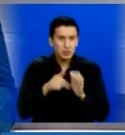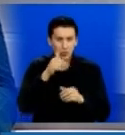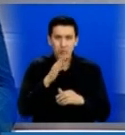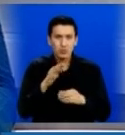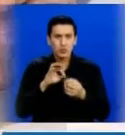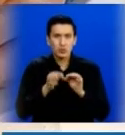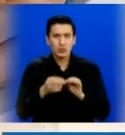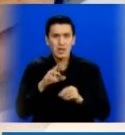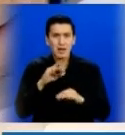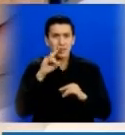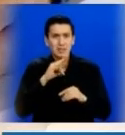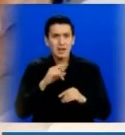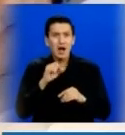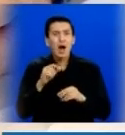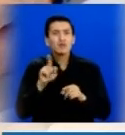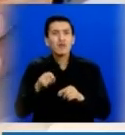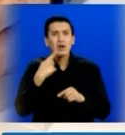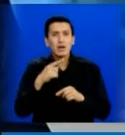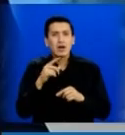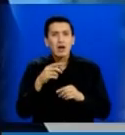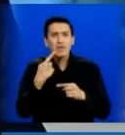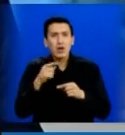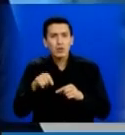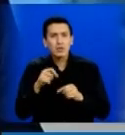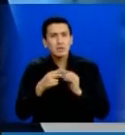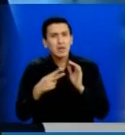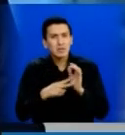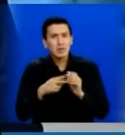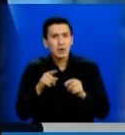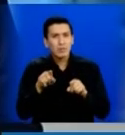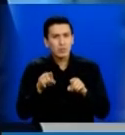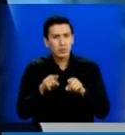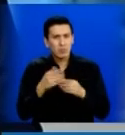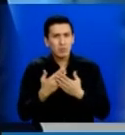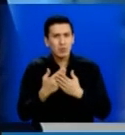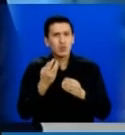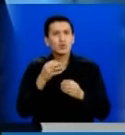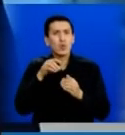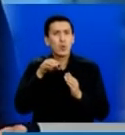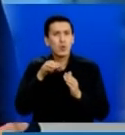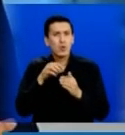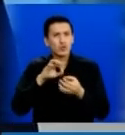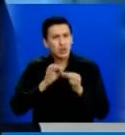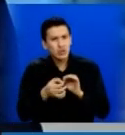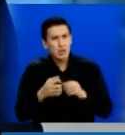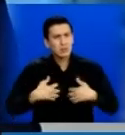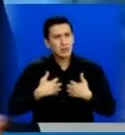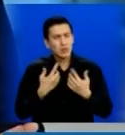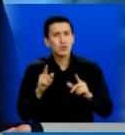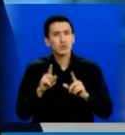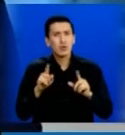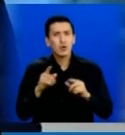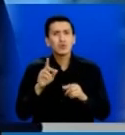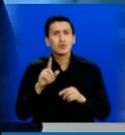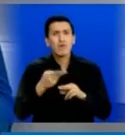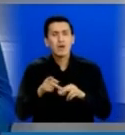для казахстанцев. А что вы имеете в виду, говоря о том, что 2017 год будет и, еще сложнее, там, страшнее, или я не знаю, вот